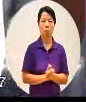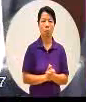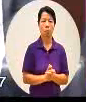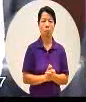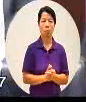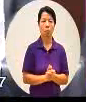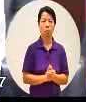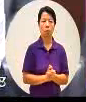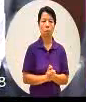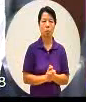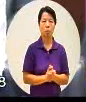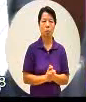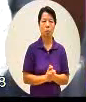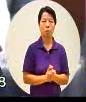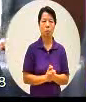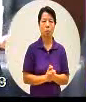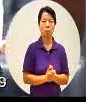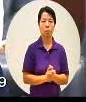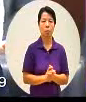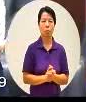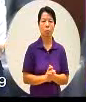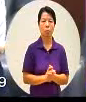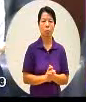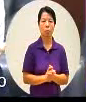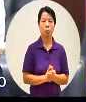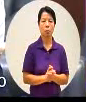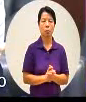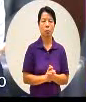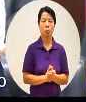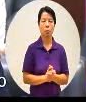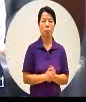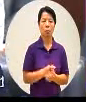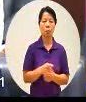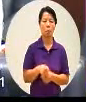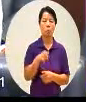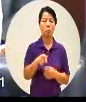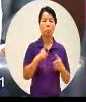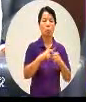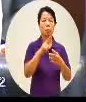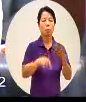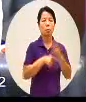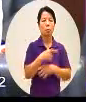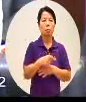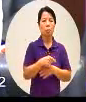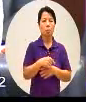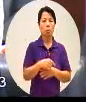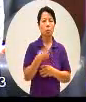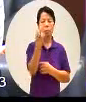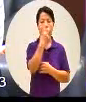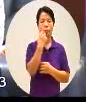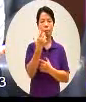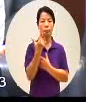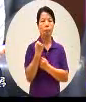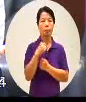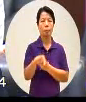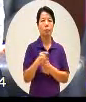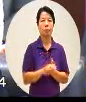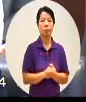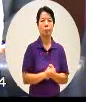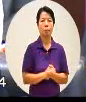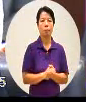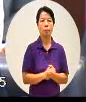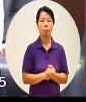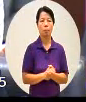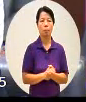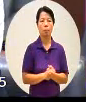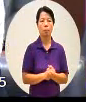席越让你模糊了 呢。你今麦是唔敢讲伊啦？ 你是人事主管人事的咧？啊，你都回答成这样子。